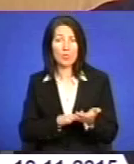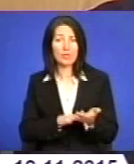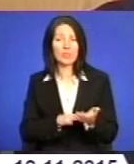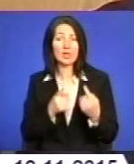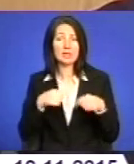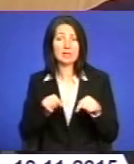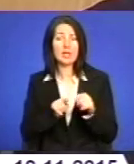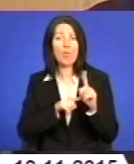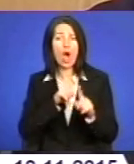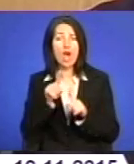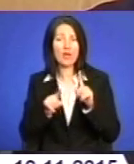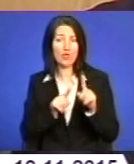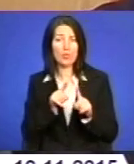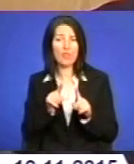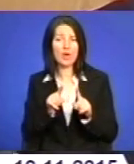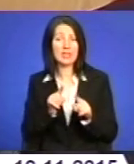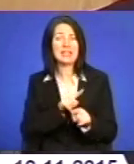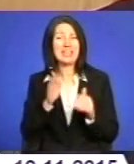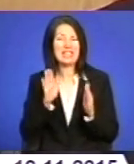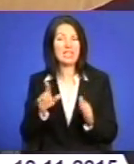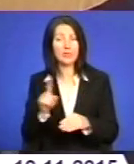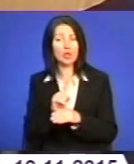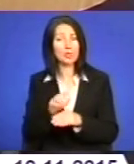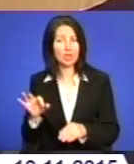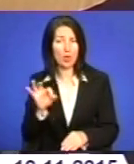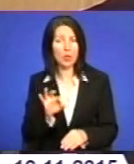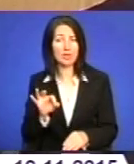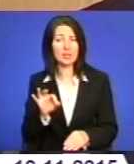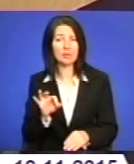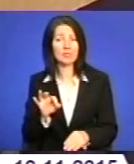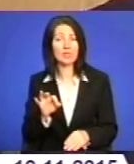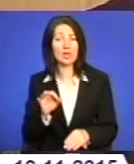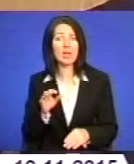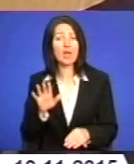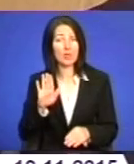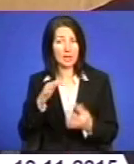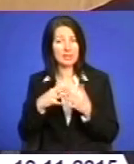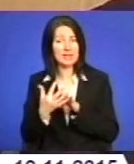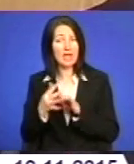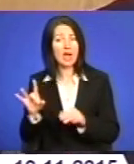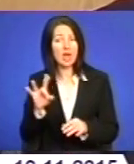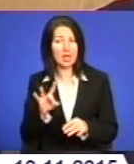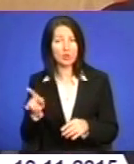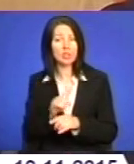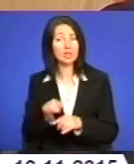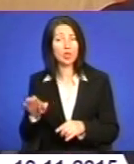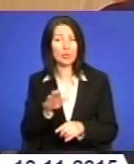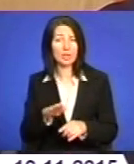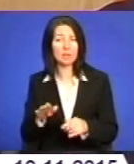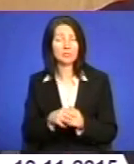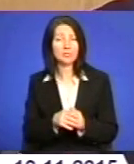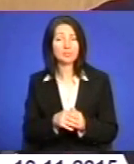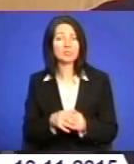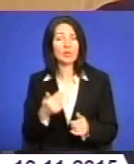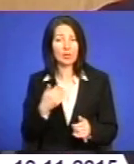систему реформування не тільки в Тернопільській області, а й в селах і районах Тернопільщини. Для